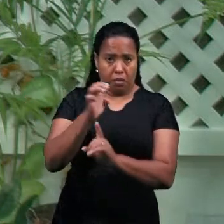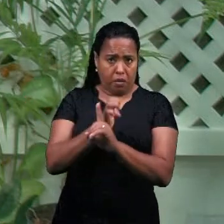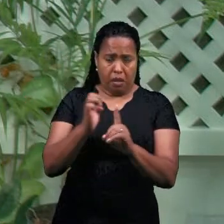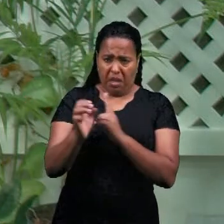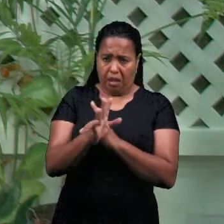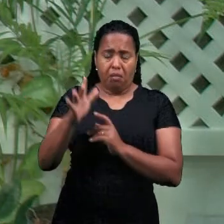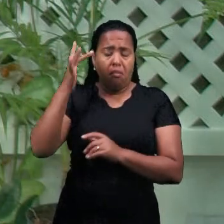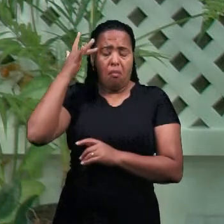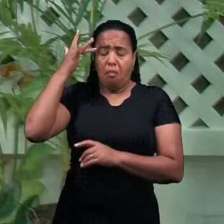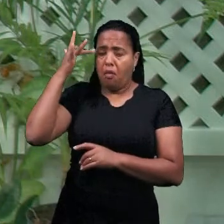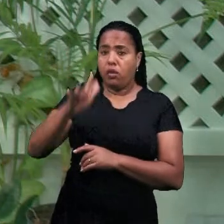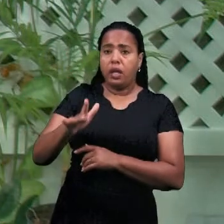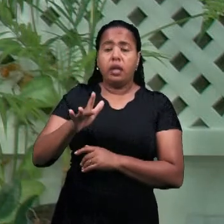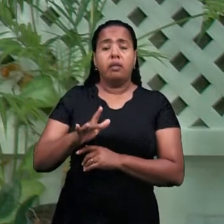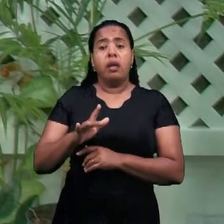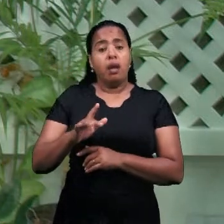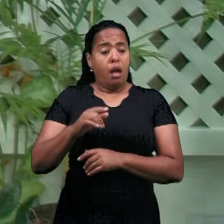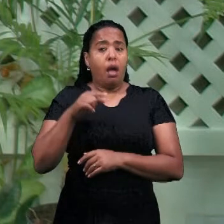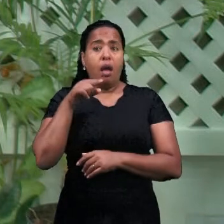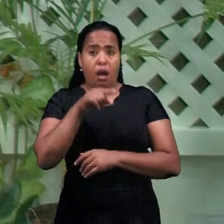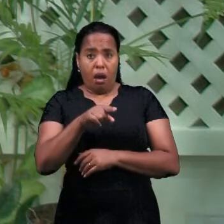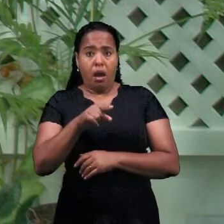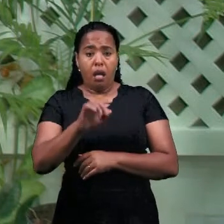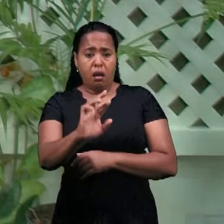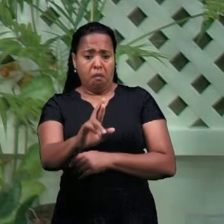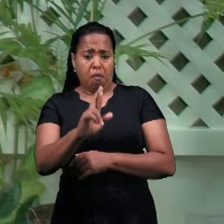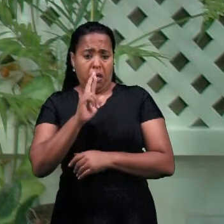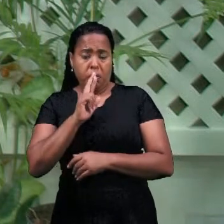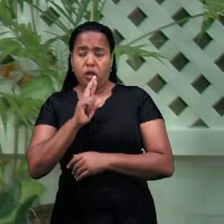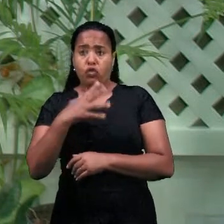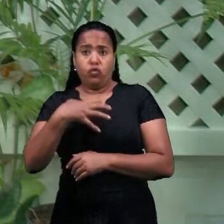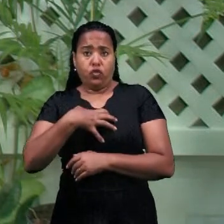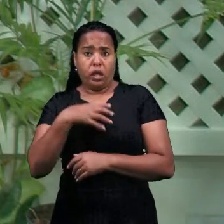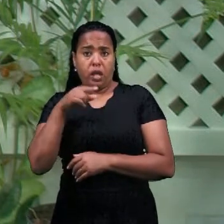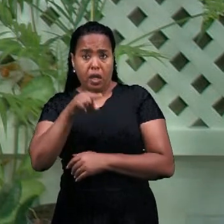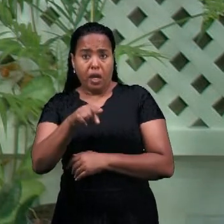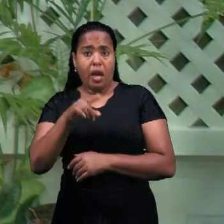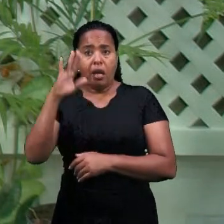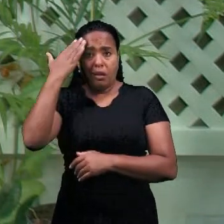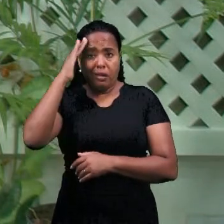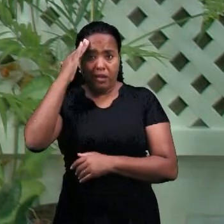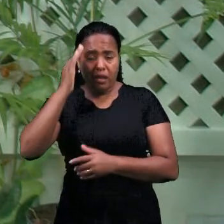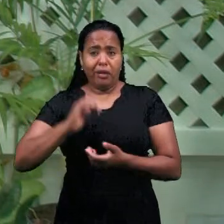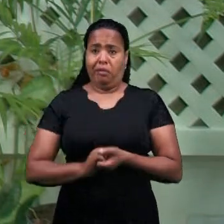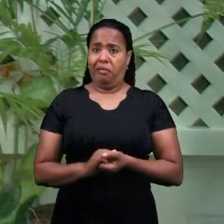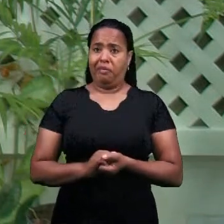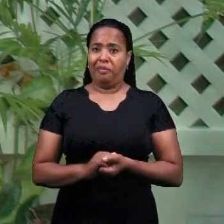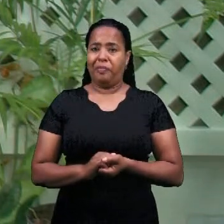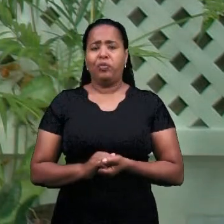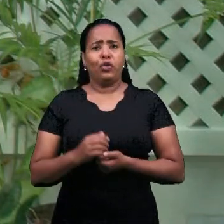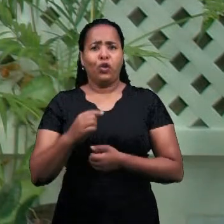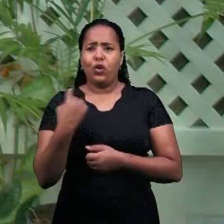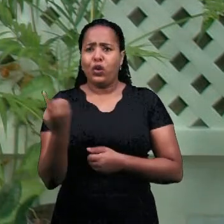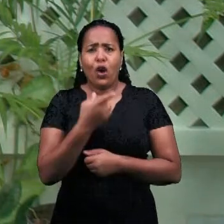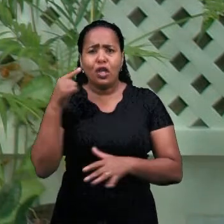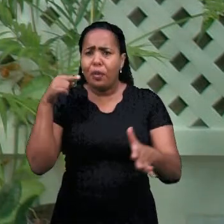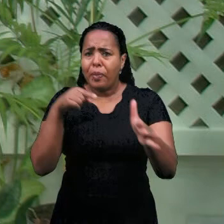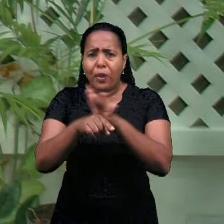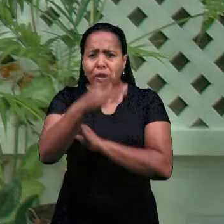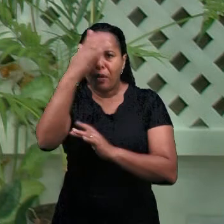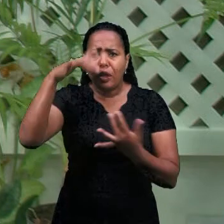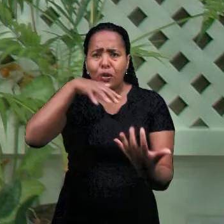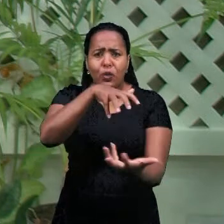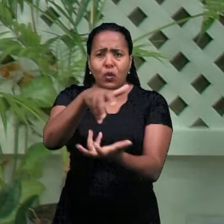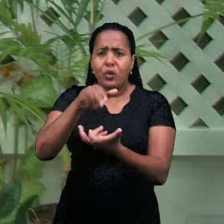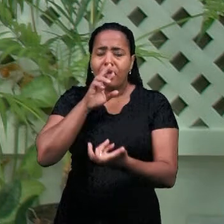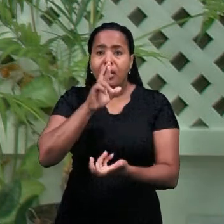questions, une question quelconque. Il a donné une réponse de la manière comme il comprend. Mes frères, nous ne sommes pas en train de poser des questions pour